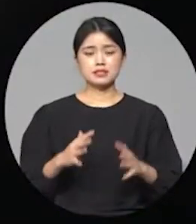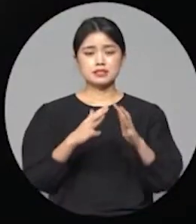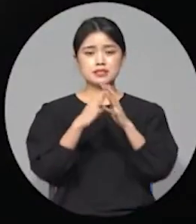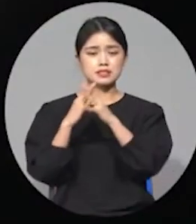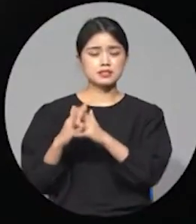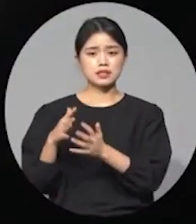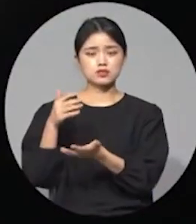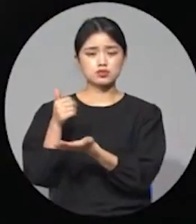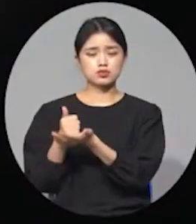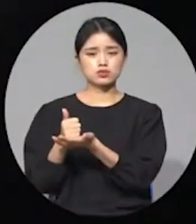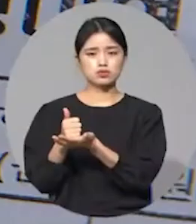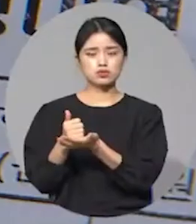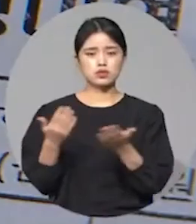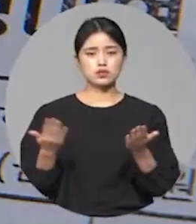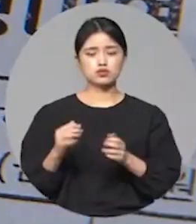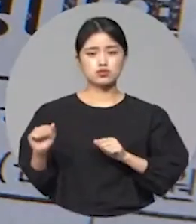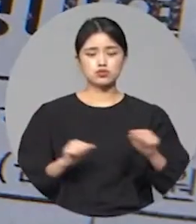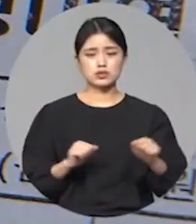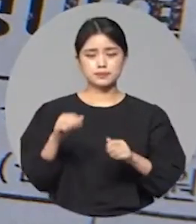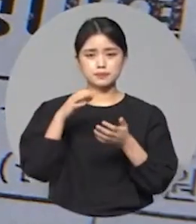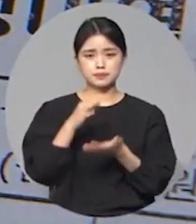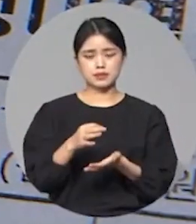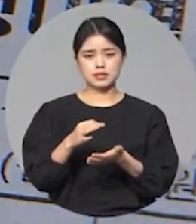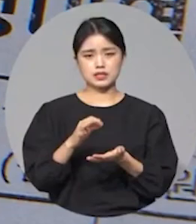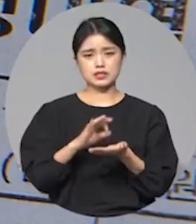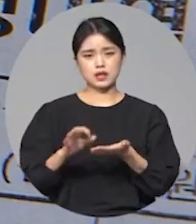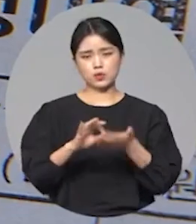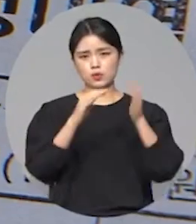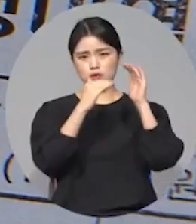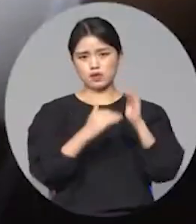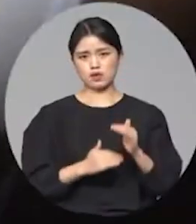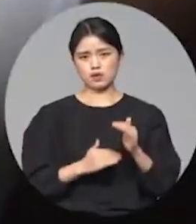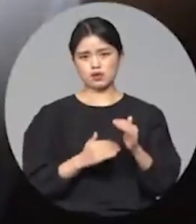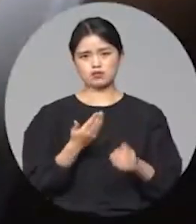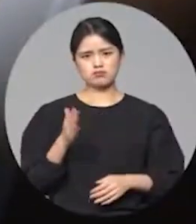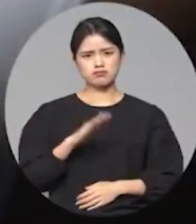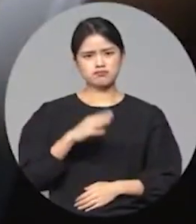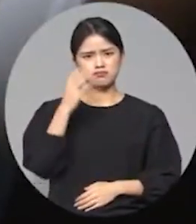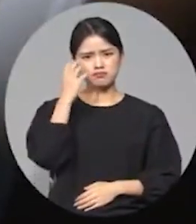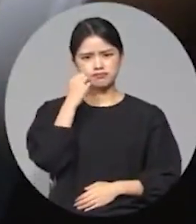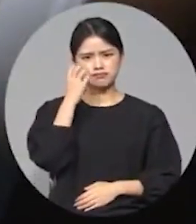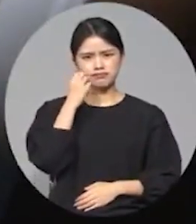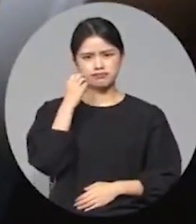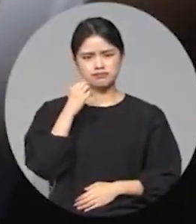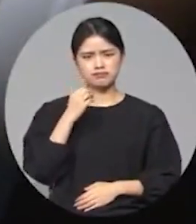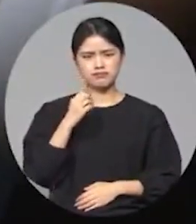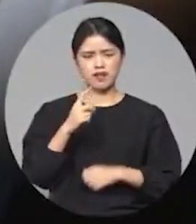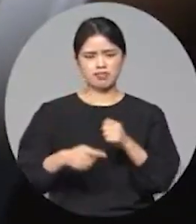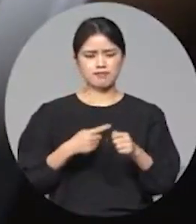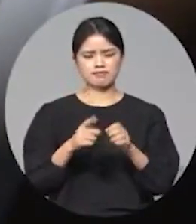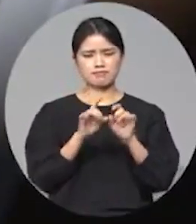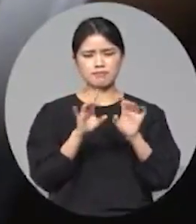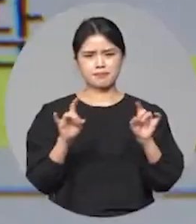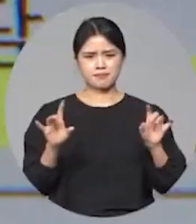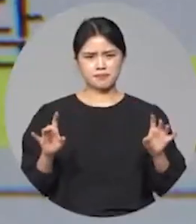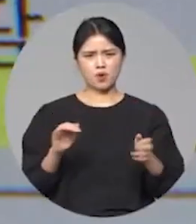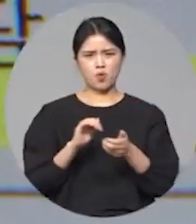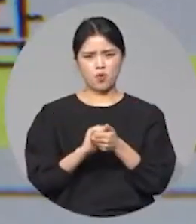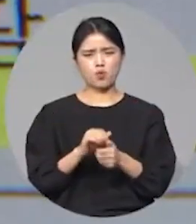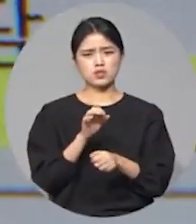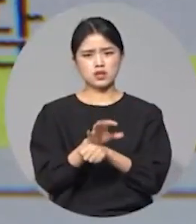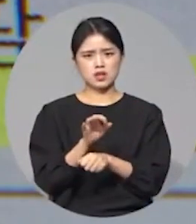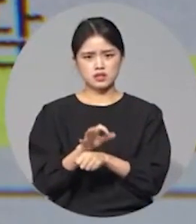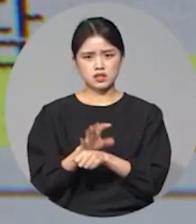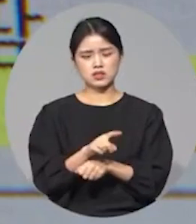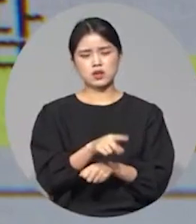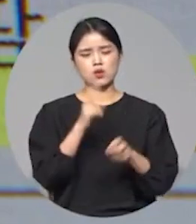장영수 장수군수의 업무 추진비 사용 내역입니다. 그런데 이상하게도 거의 매달 빠지지 않고 등장하는